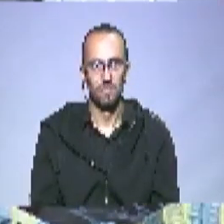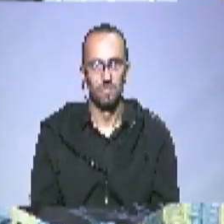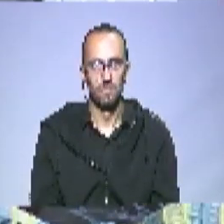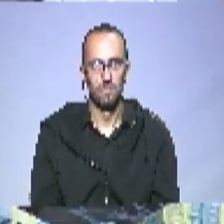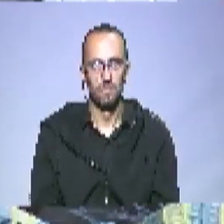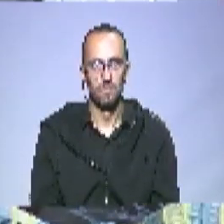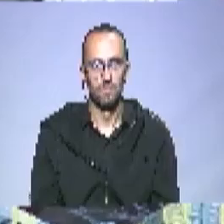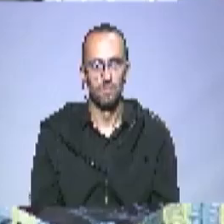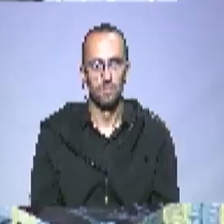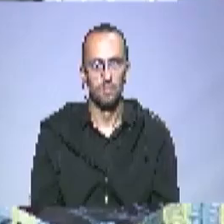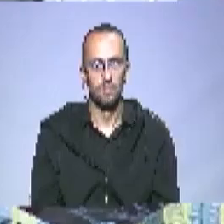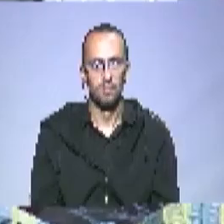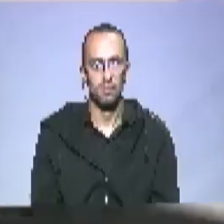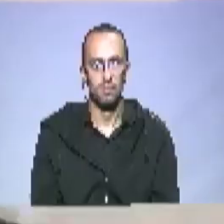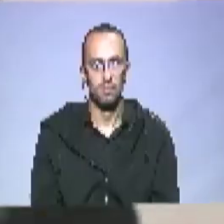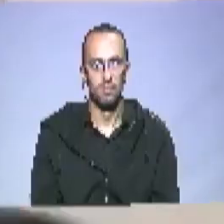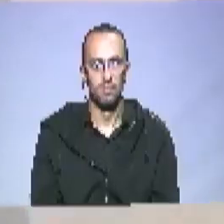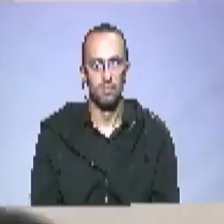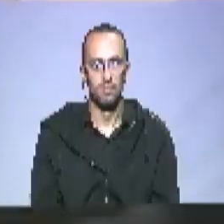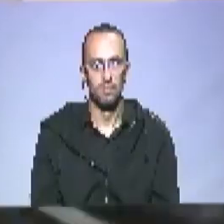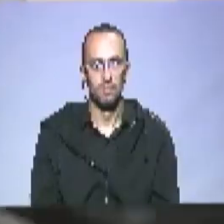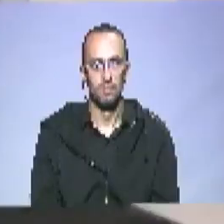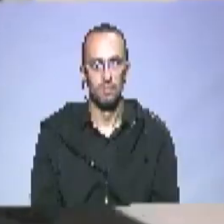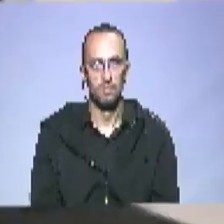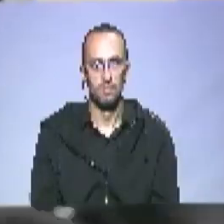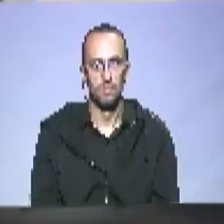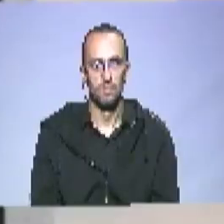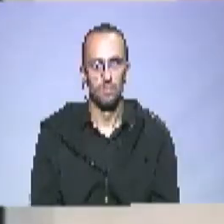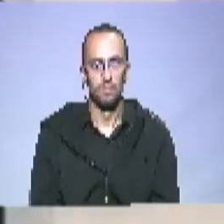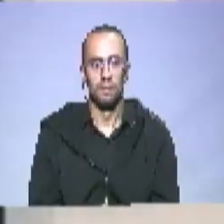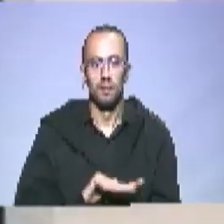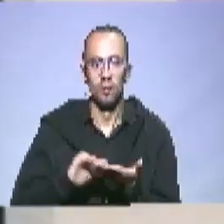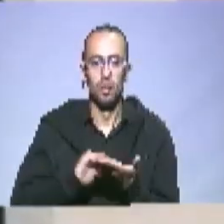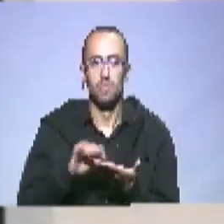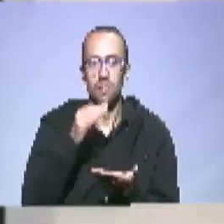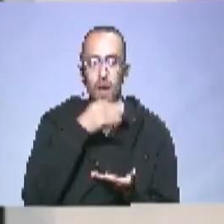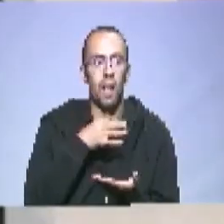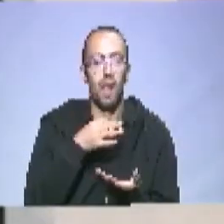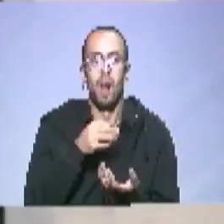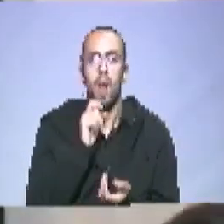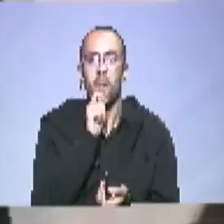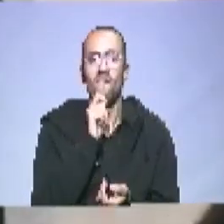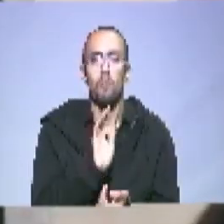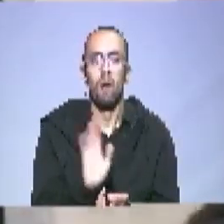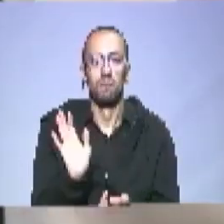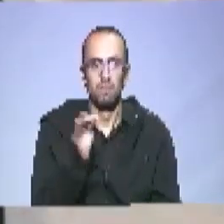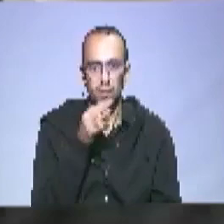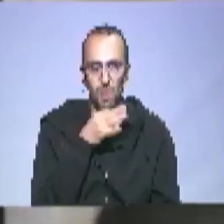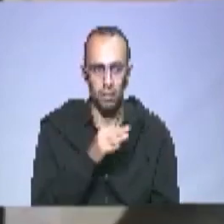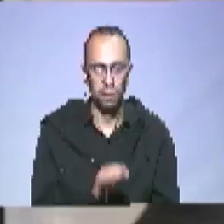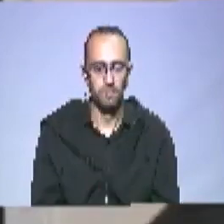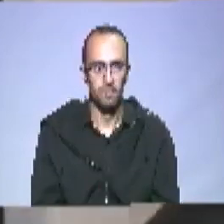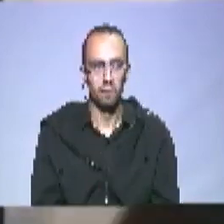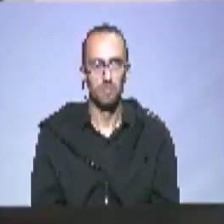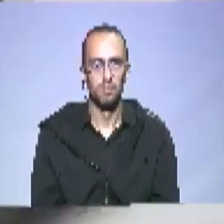نعملهم سندوتشات دلوقتي. سندوتشات دي لحمه مفرومه بالظبط. كويس، هناخد